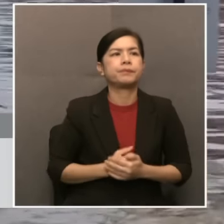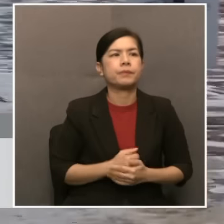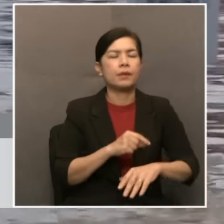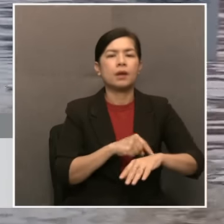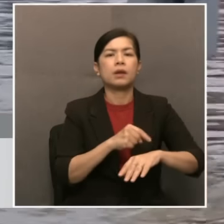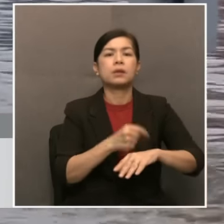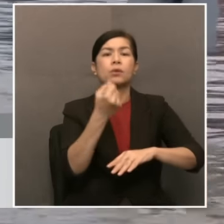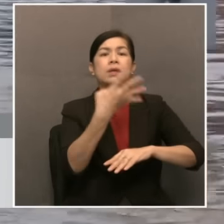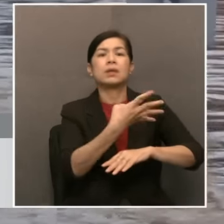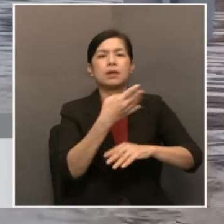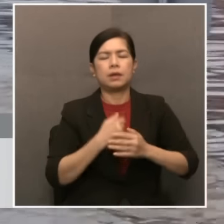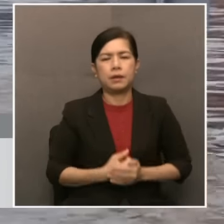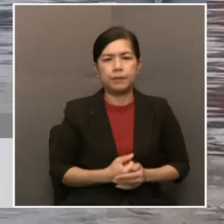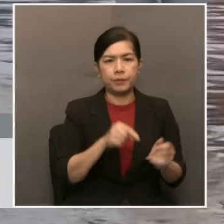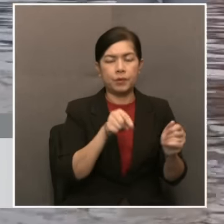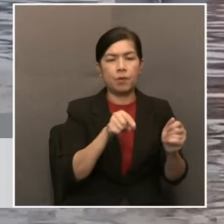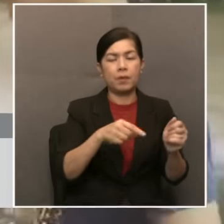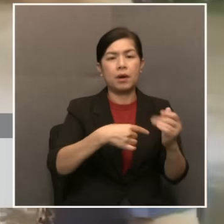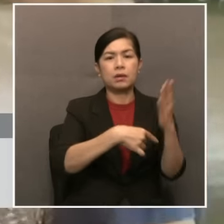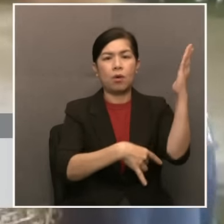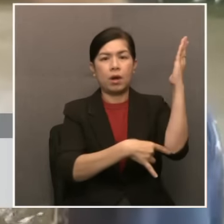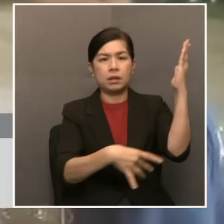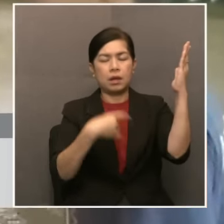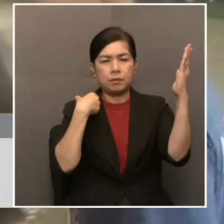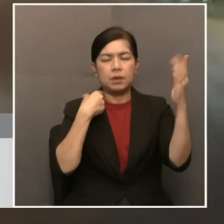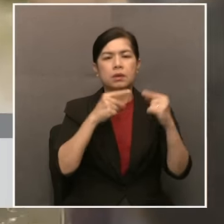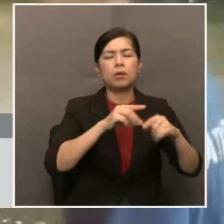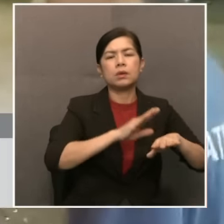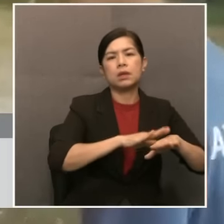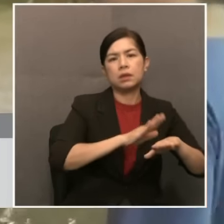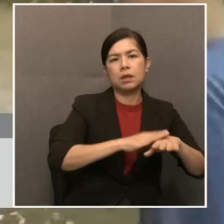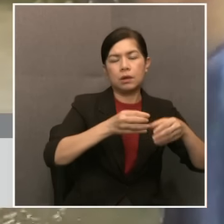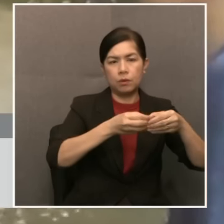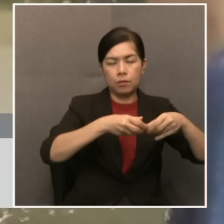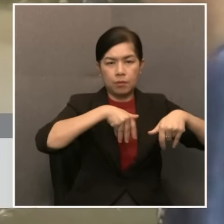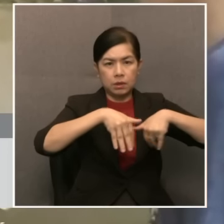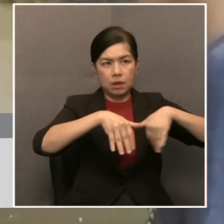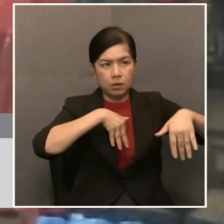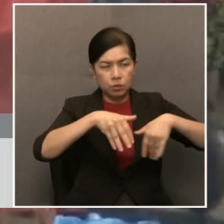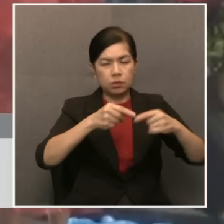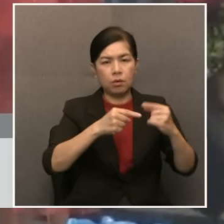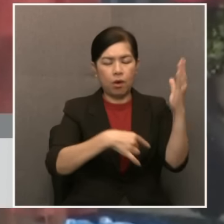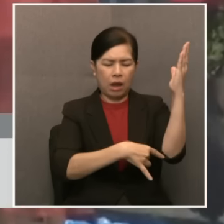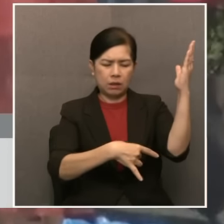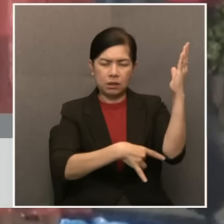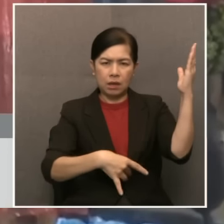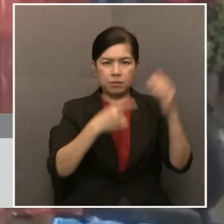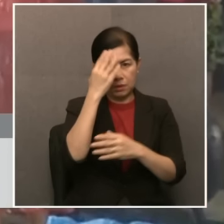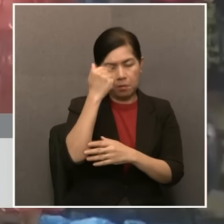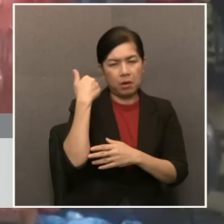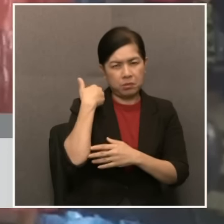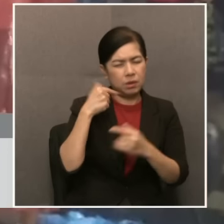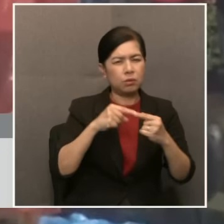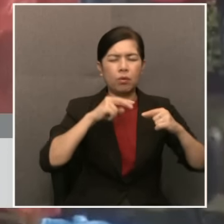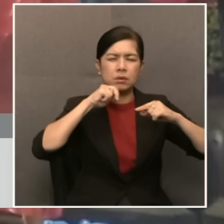ศบาลนครหาดใหญ่ประกาศยกธงแดงเตือนประชาชนในเขตเทศบาลนครหาดใหญ่เนื่องจากมีมวลน้ำจากนอกพื้นที่จำนวนมากไหลเข้